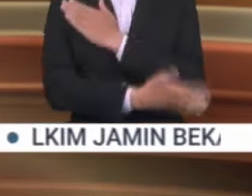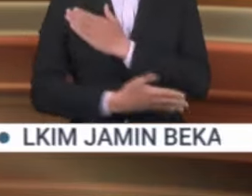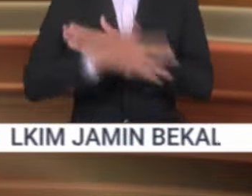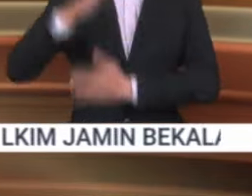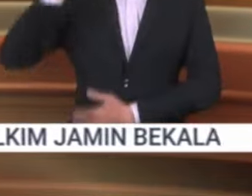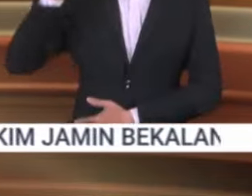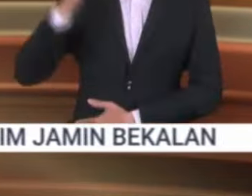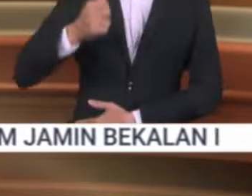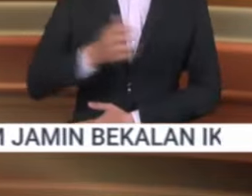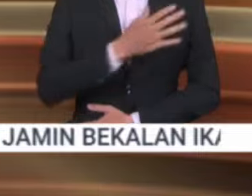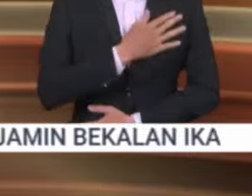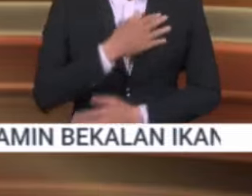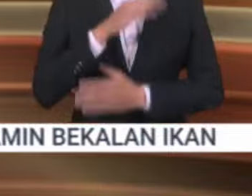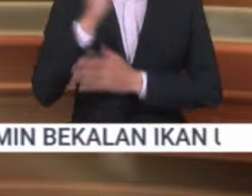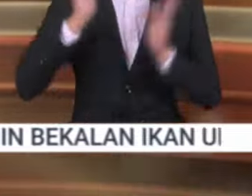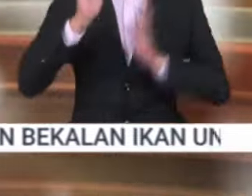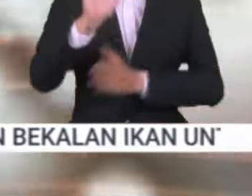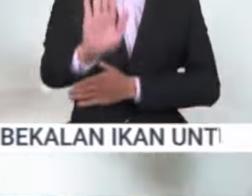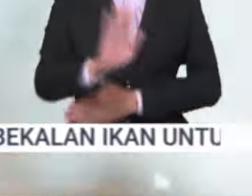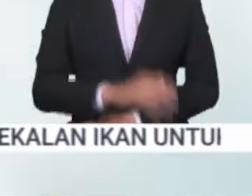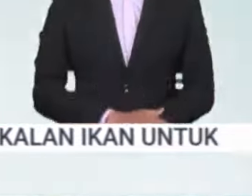Assalamualaikum dan salam Malaysia Madani.